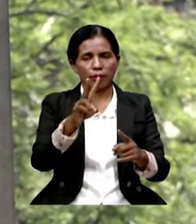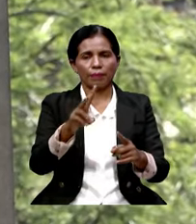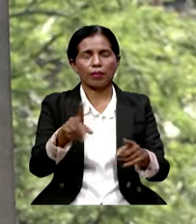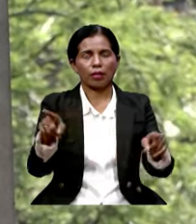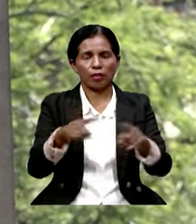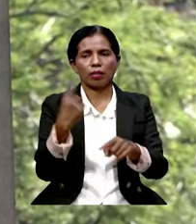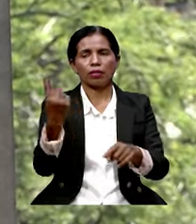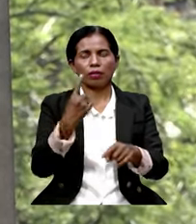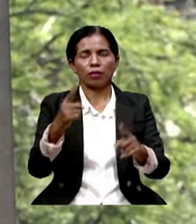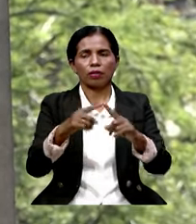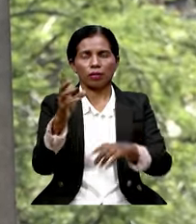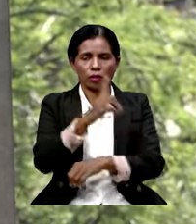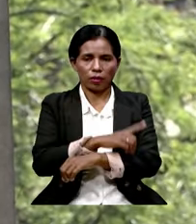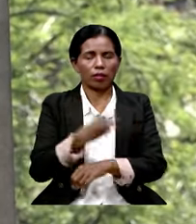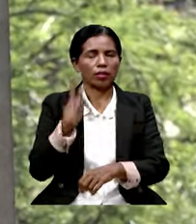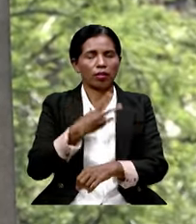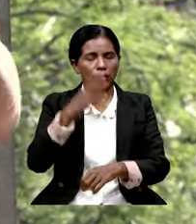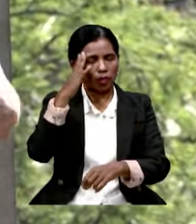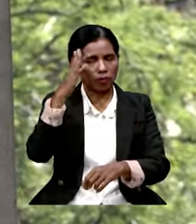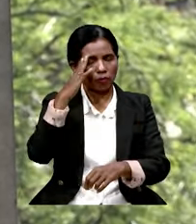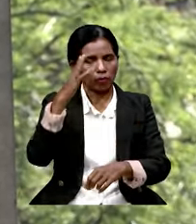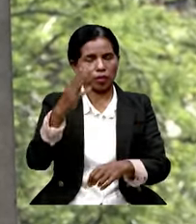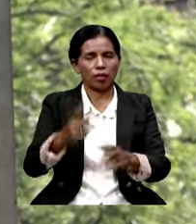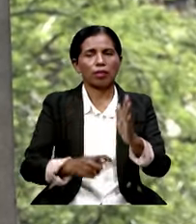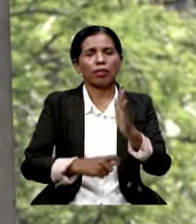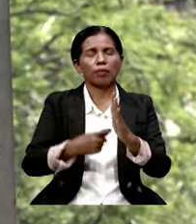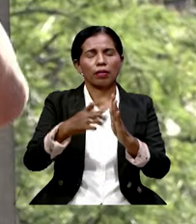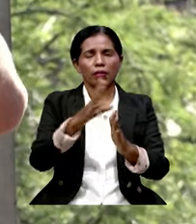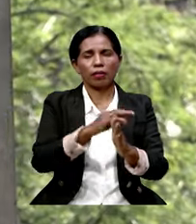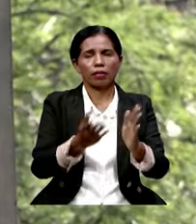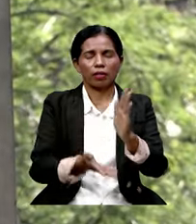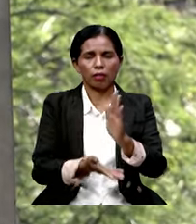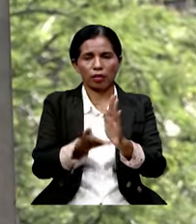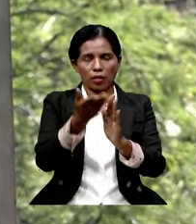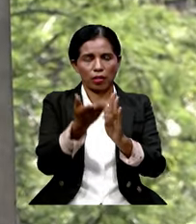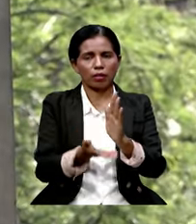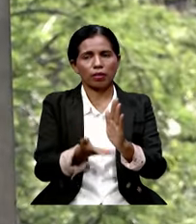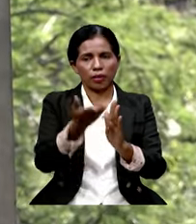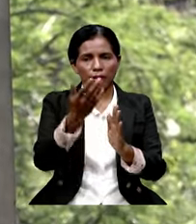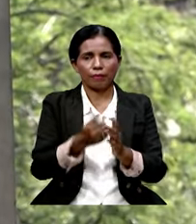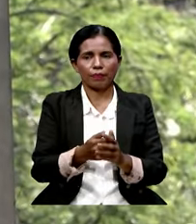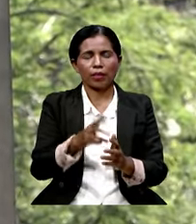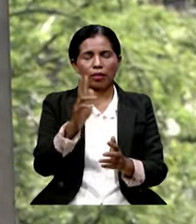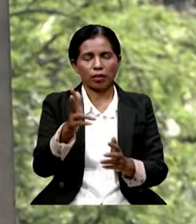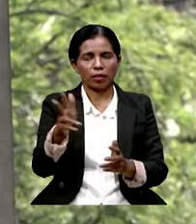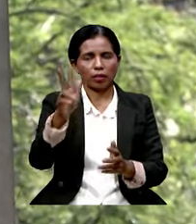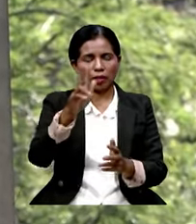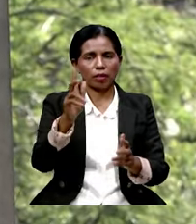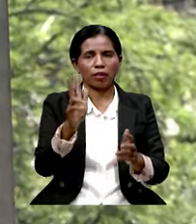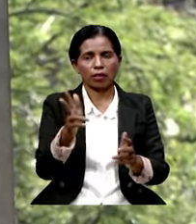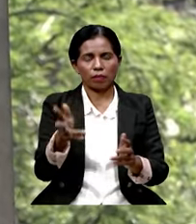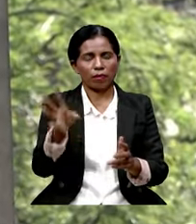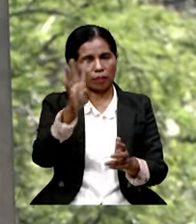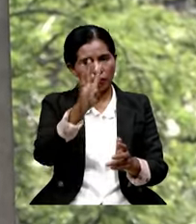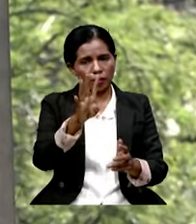senang fatin, kau hindar orang itu hati ini kata temperatura ni memang iya environment ni saya dah tahu saya senang fatin 33 atau 34.